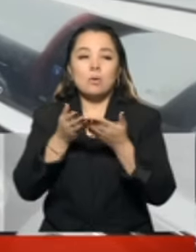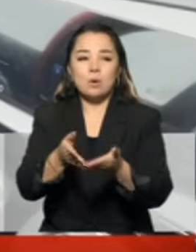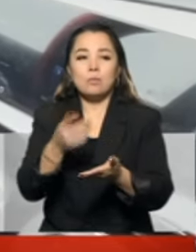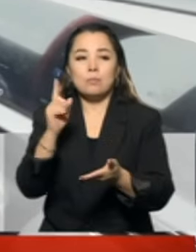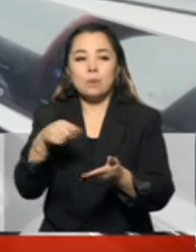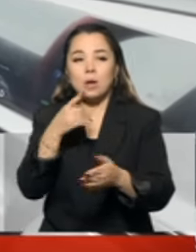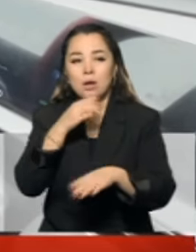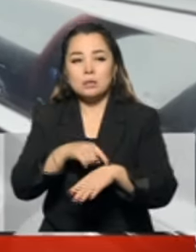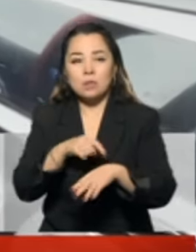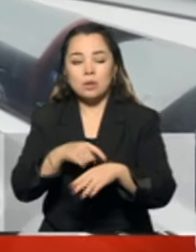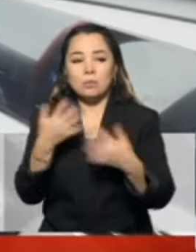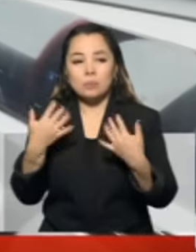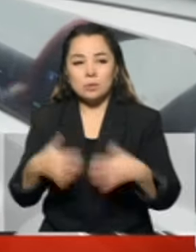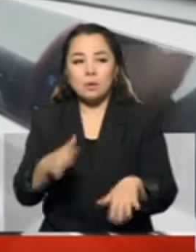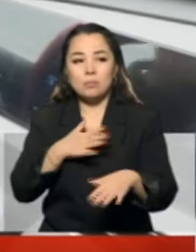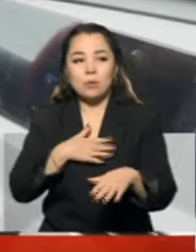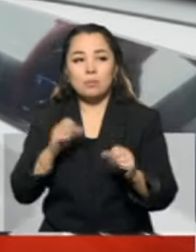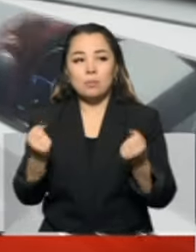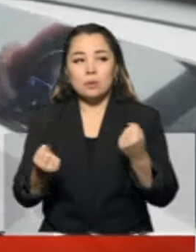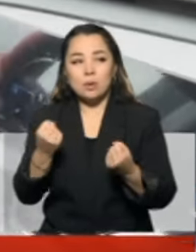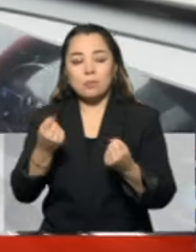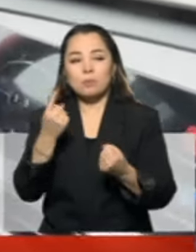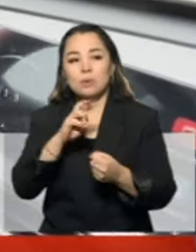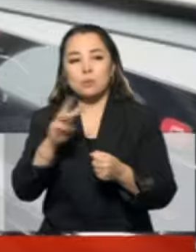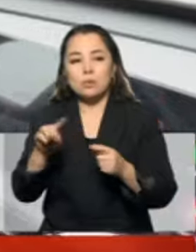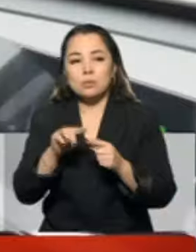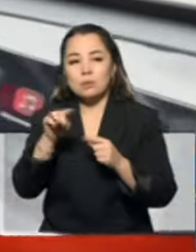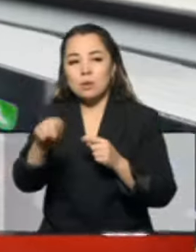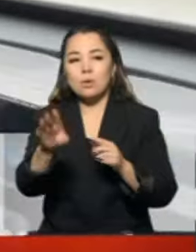жоғалтатын. Ал мен көлікпен небәрі 1 минутта